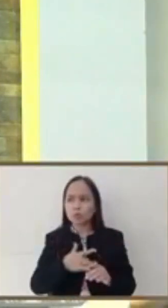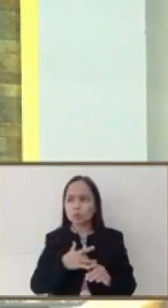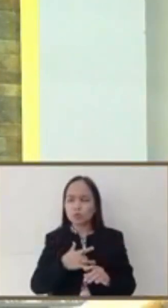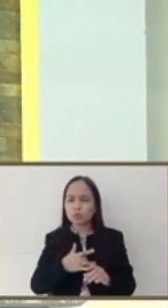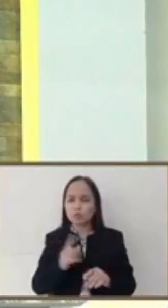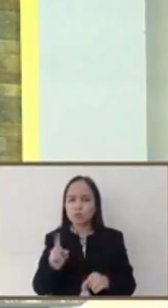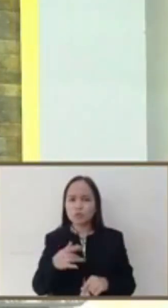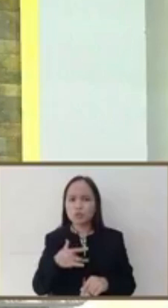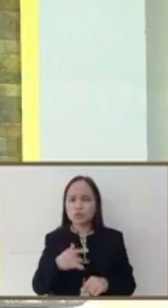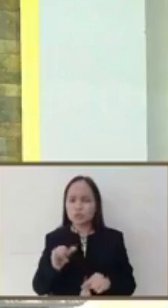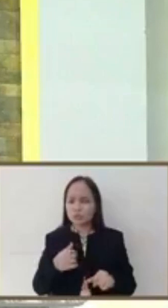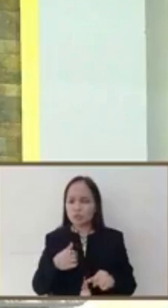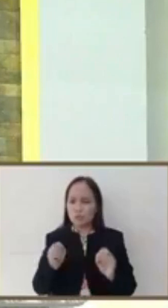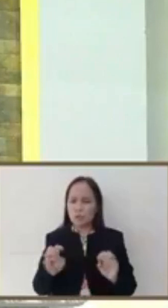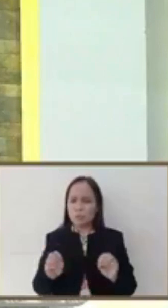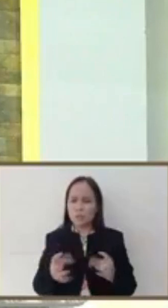parang ang dami kong ari-arian.